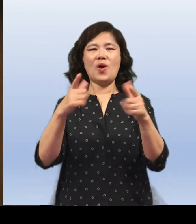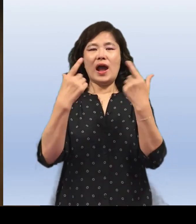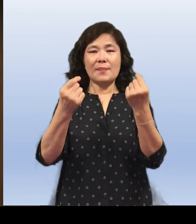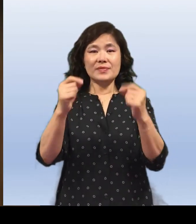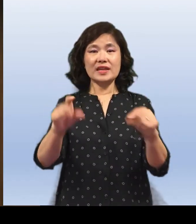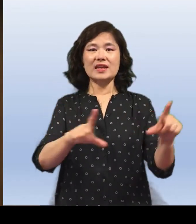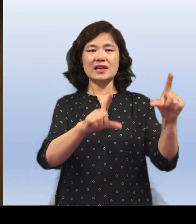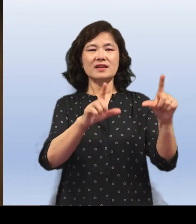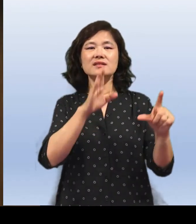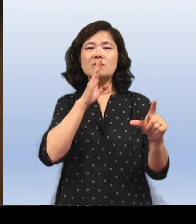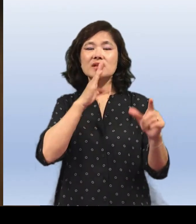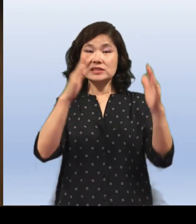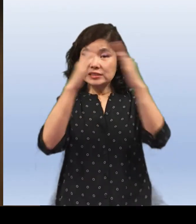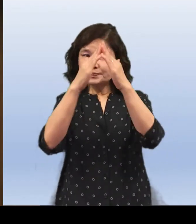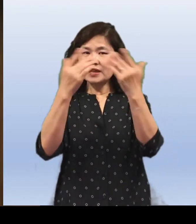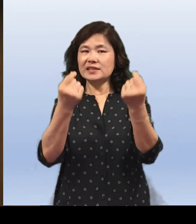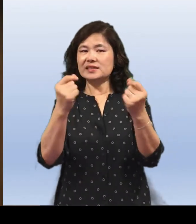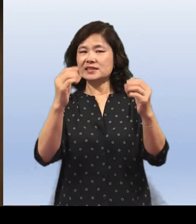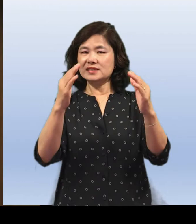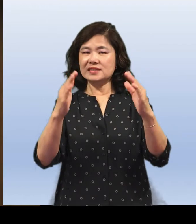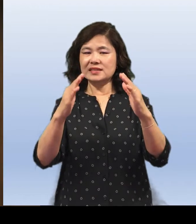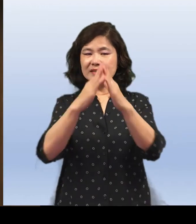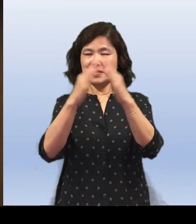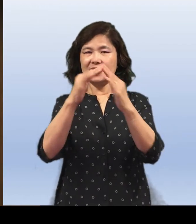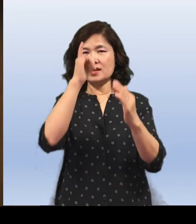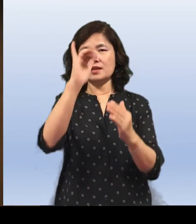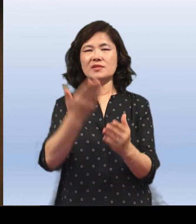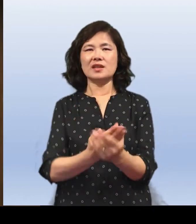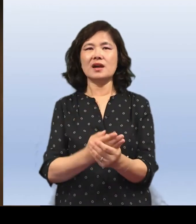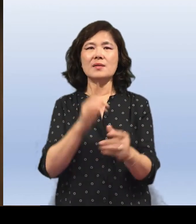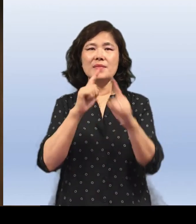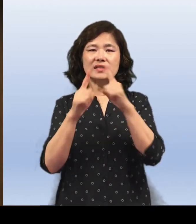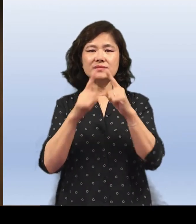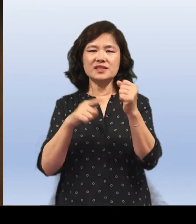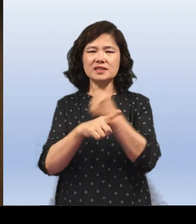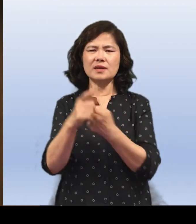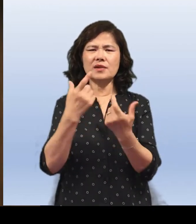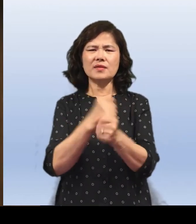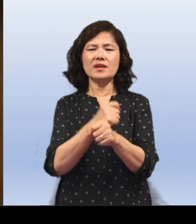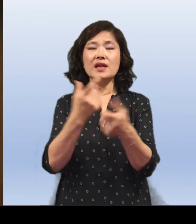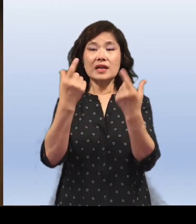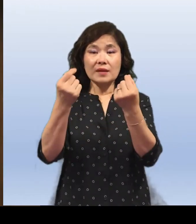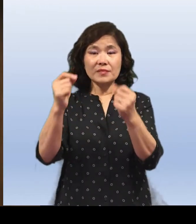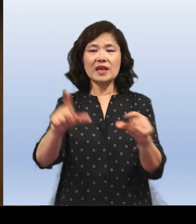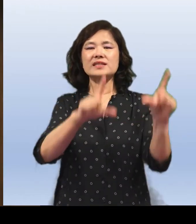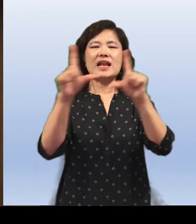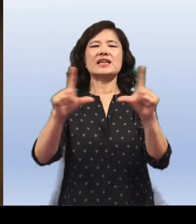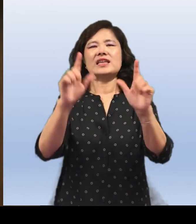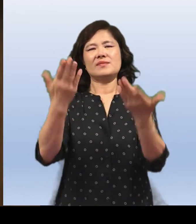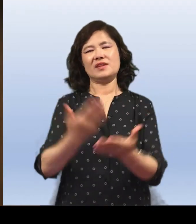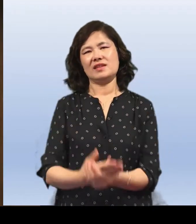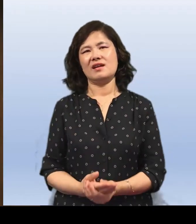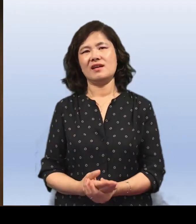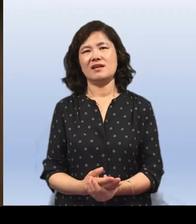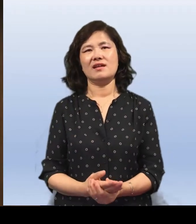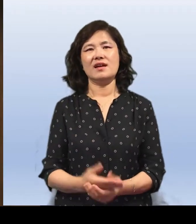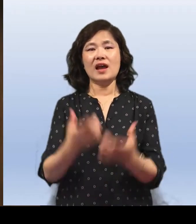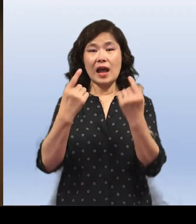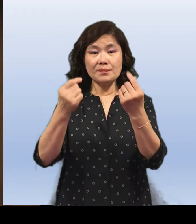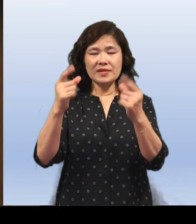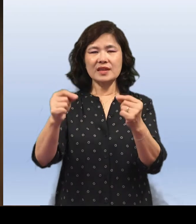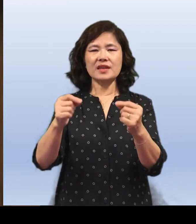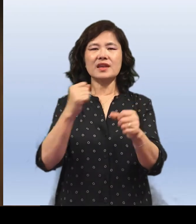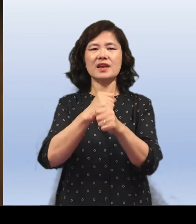함께 생활하는 것입니다. 오늘 본문의 말씀의 단어로 이야기한다면 동거하는 것이죠. 함께 살아가는 것,